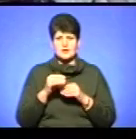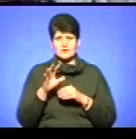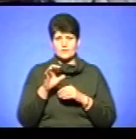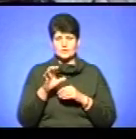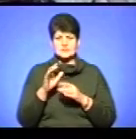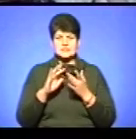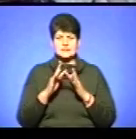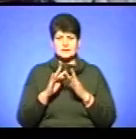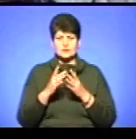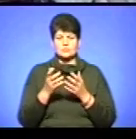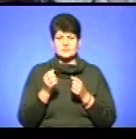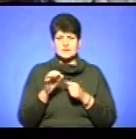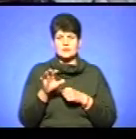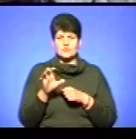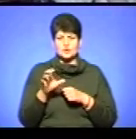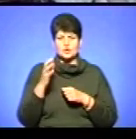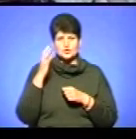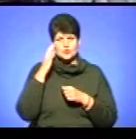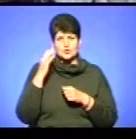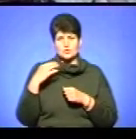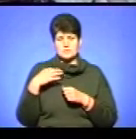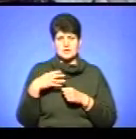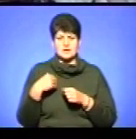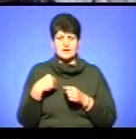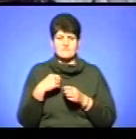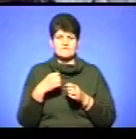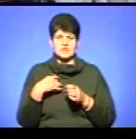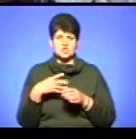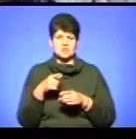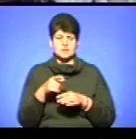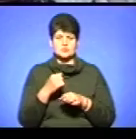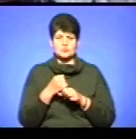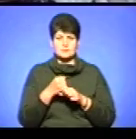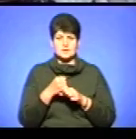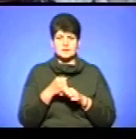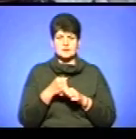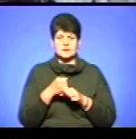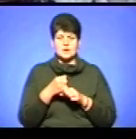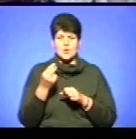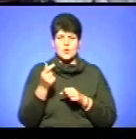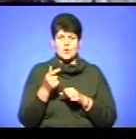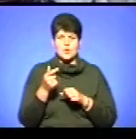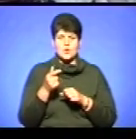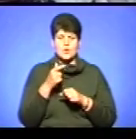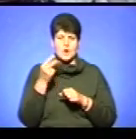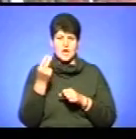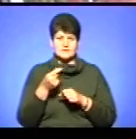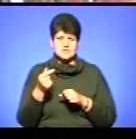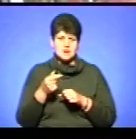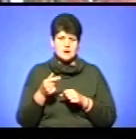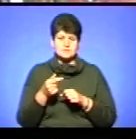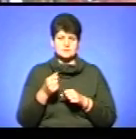з інтернету ми взяли фотографії чорно-білі, і я їх вирішила зробити акварельними олівцями під старовинну